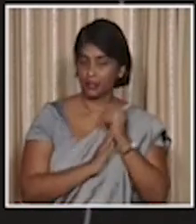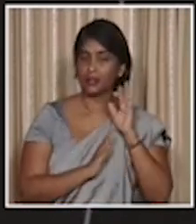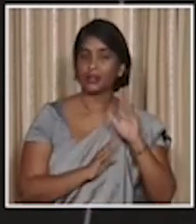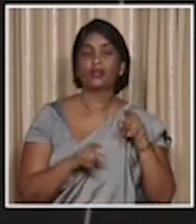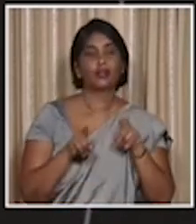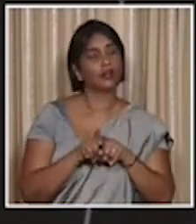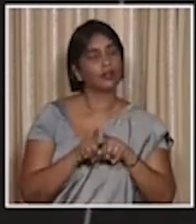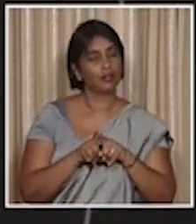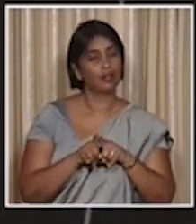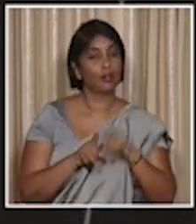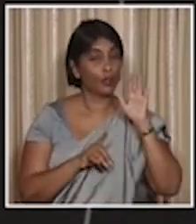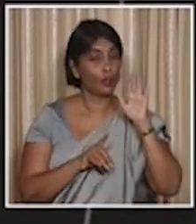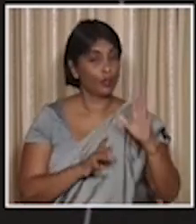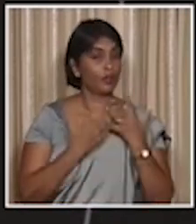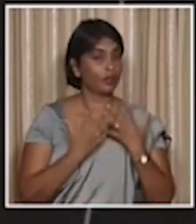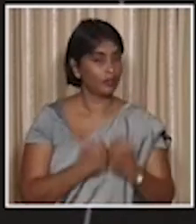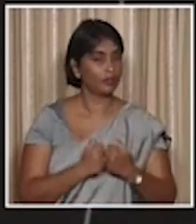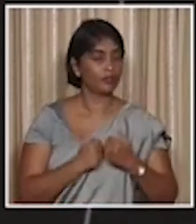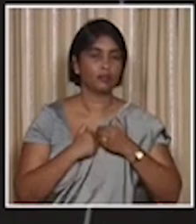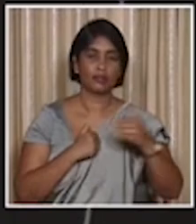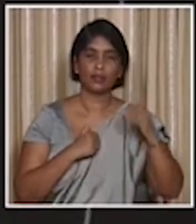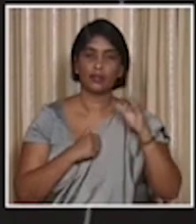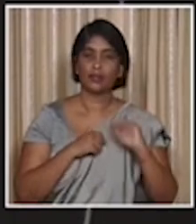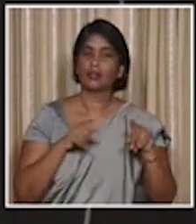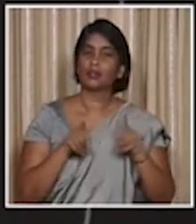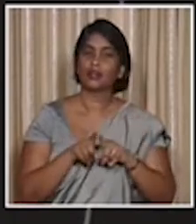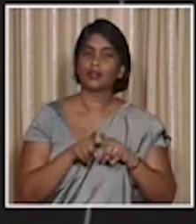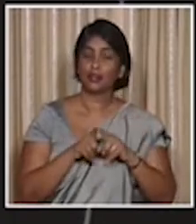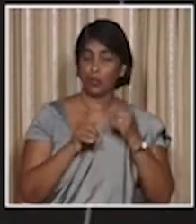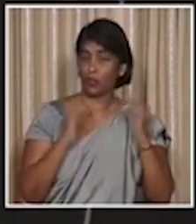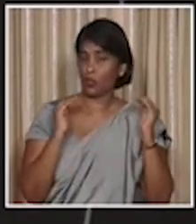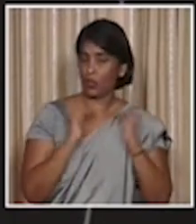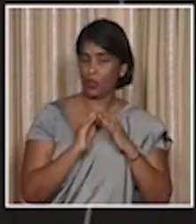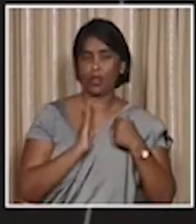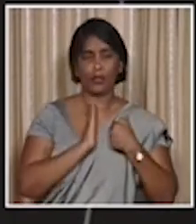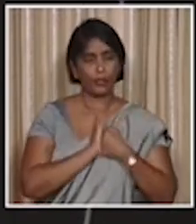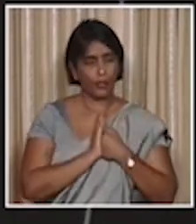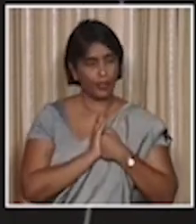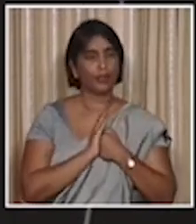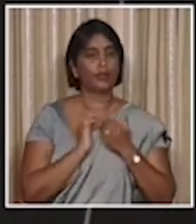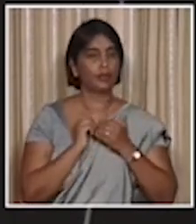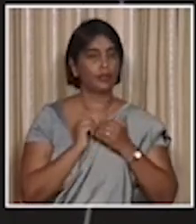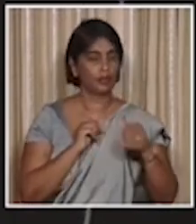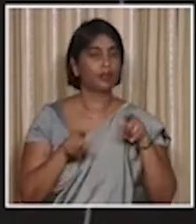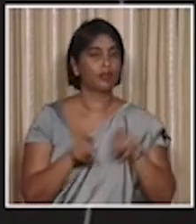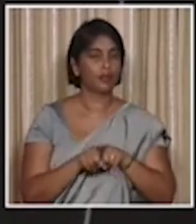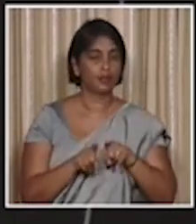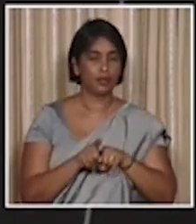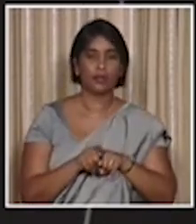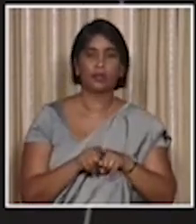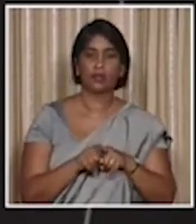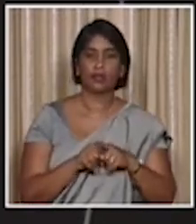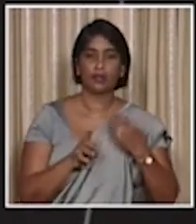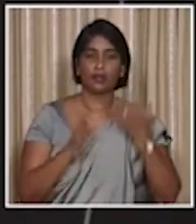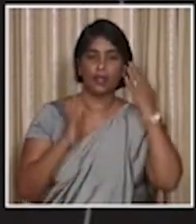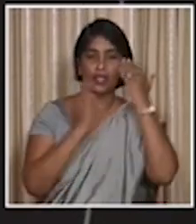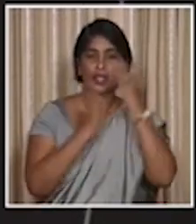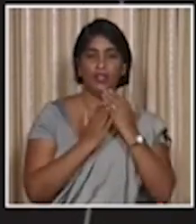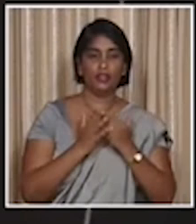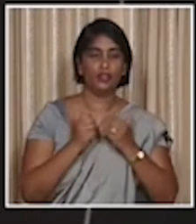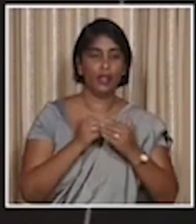වෙනුවෙන් කාන්තාවන්ට ලැබිය යුතු තැන නිසි තැන ඒ ගරුත්වය වෙනුවෙන් අපි මේ කරන්නේ